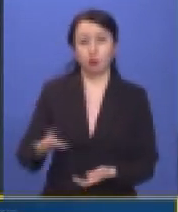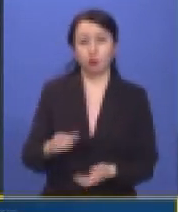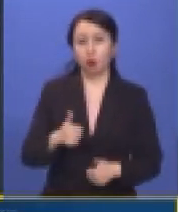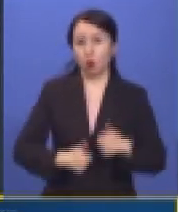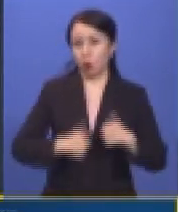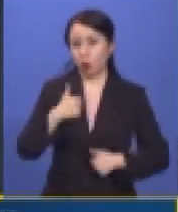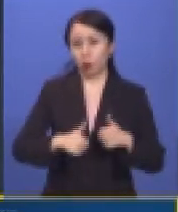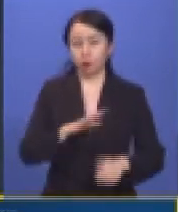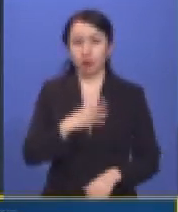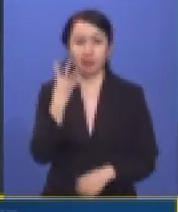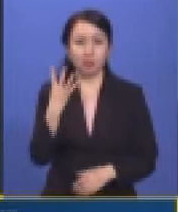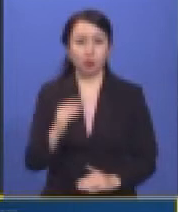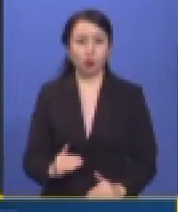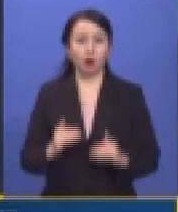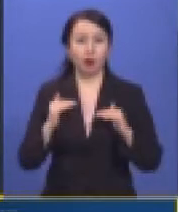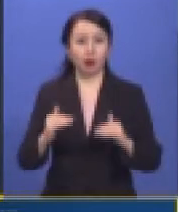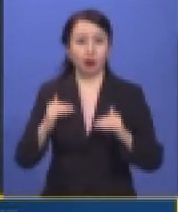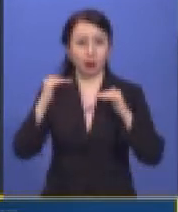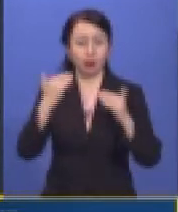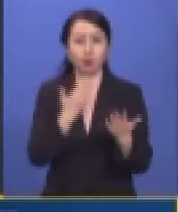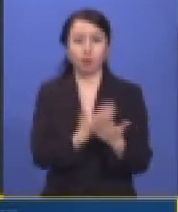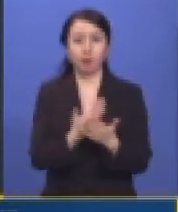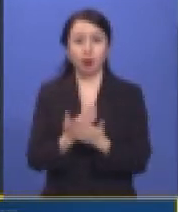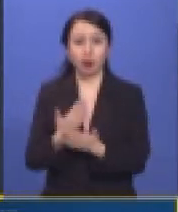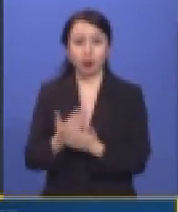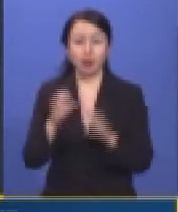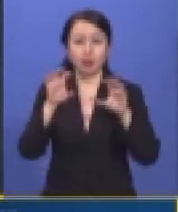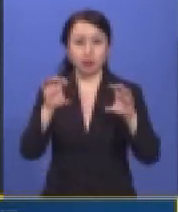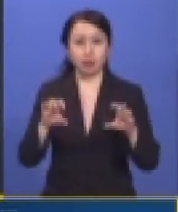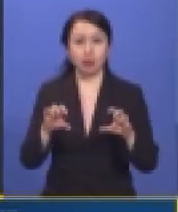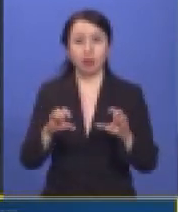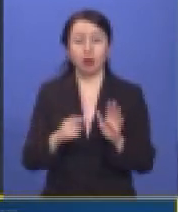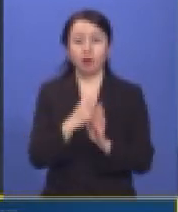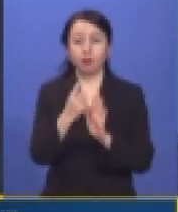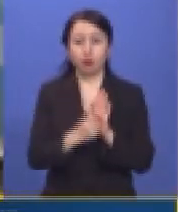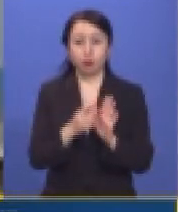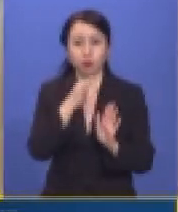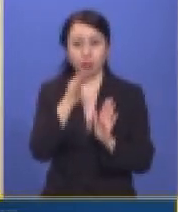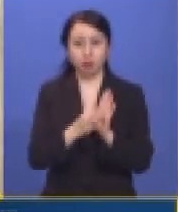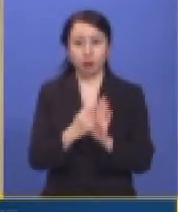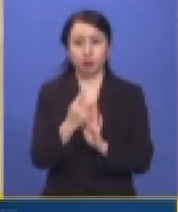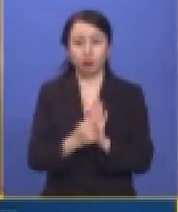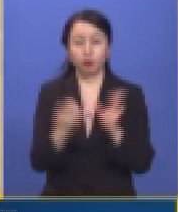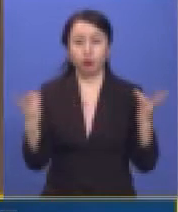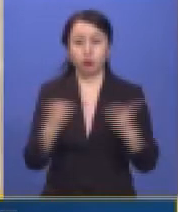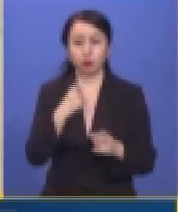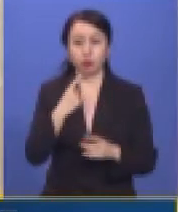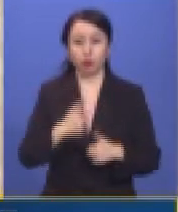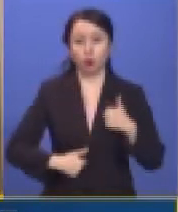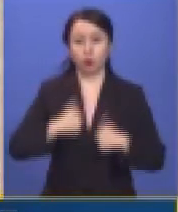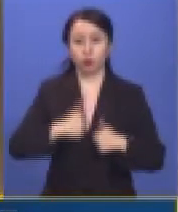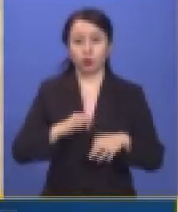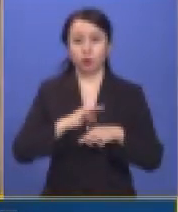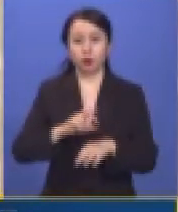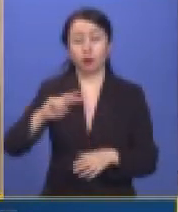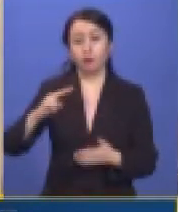Конкурс состоит из четырех этапов – презентация, законодательные вопросы, ответы на вопросы и викторины. Стоит отметить, что конкурс проводится